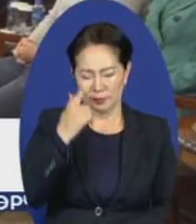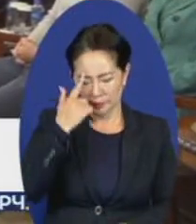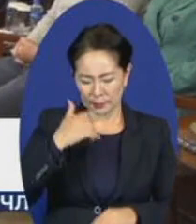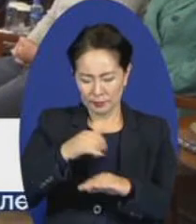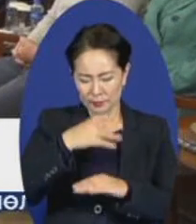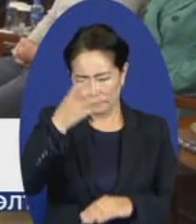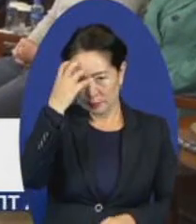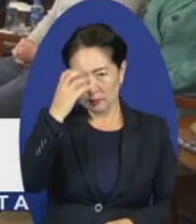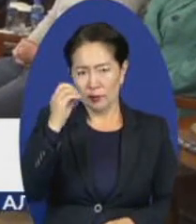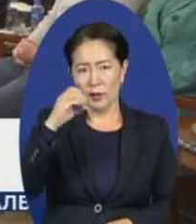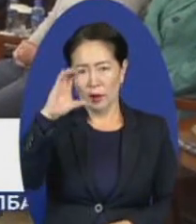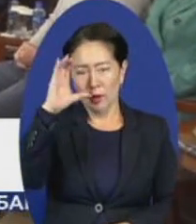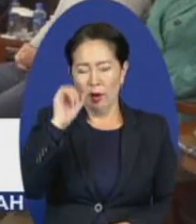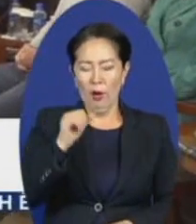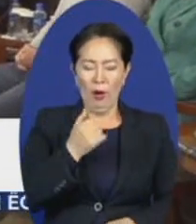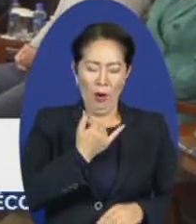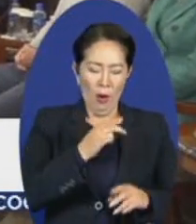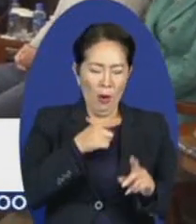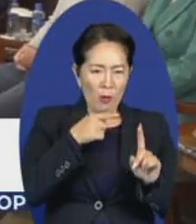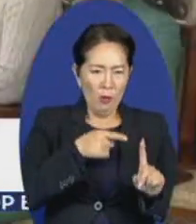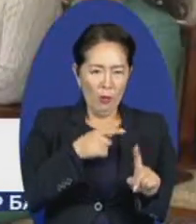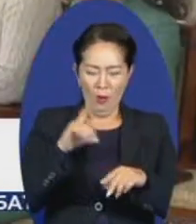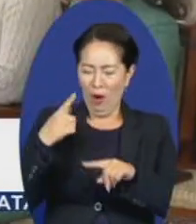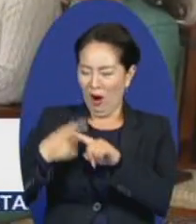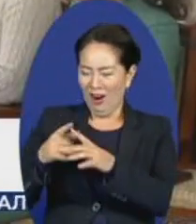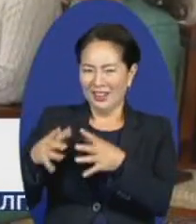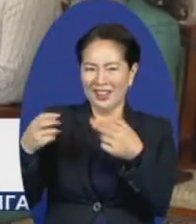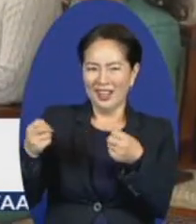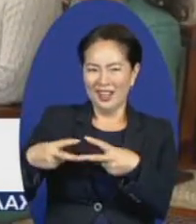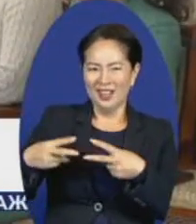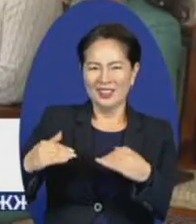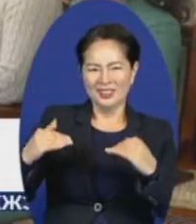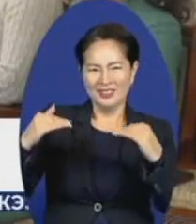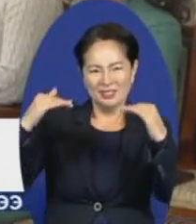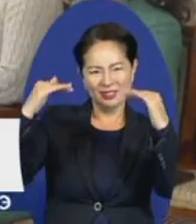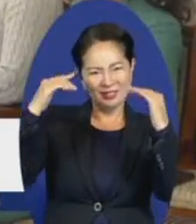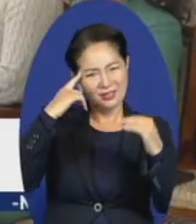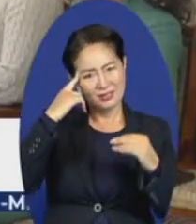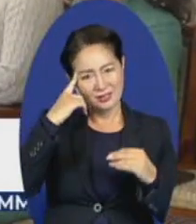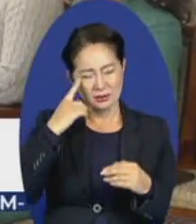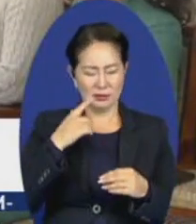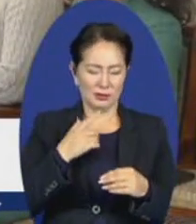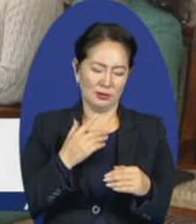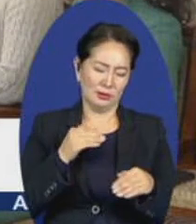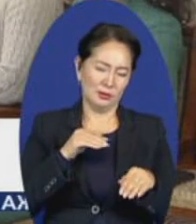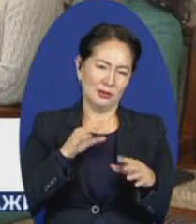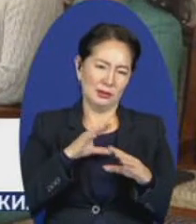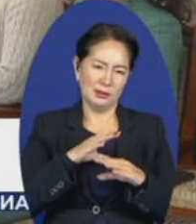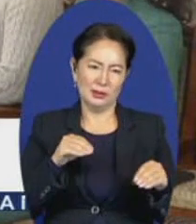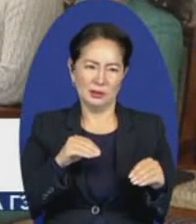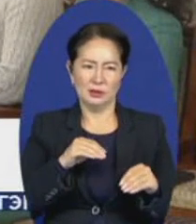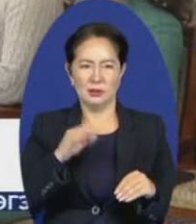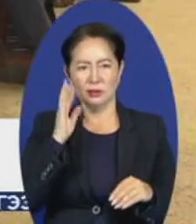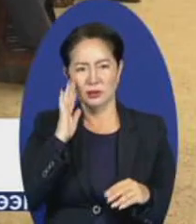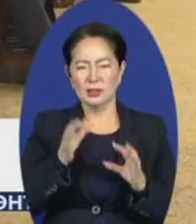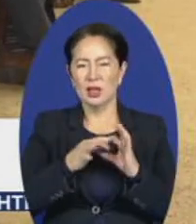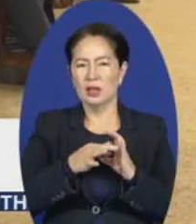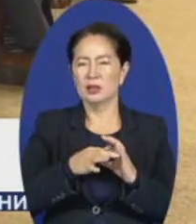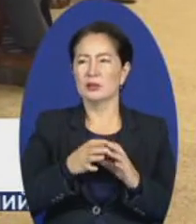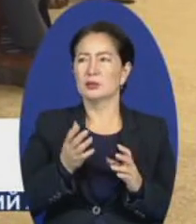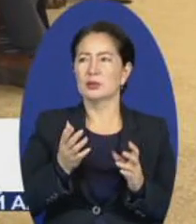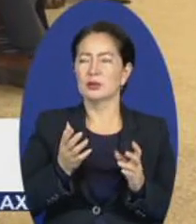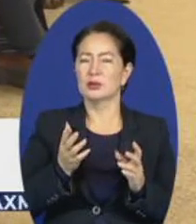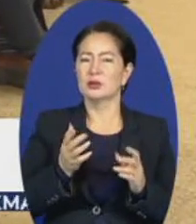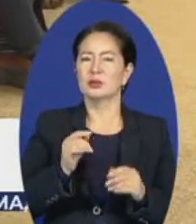Монгол Улсын Засгийн Газар ерөнхий сайдын зүгээс хот хөдөөг тэнцвэртэй хөгжүүлэх Улаанбаатар хотын хуваамын төвлөрлийг сааруулах бодлогыг хэрэгжүүлж буй үүний хүрээнд